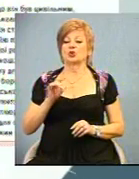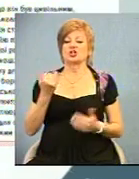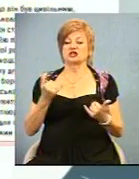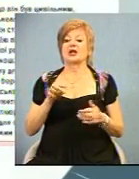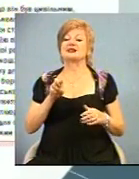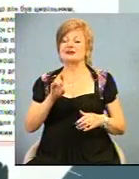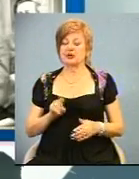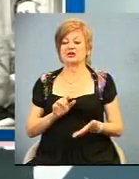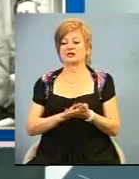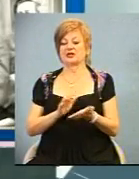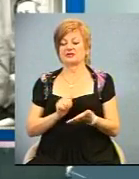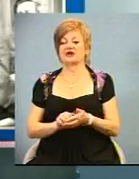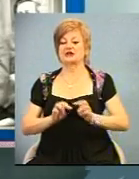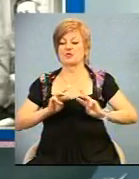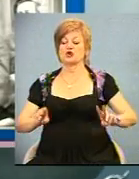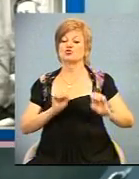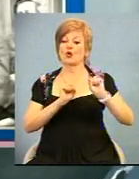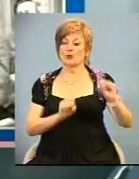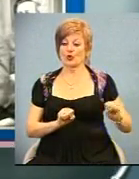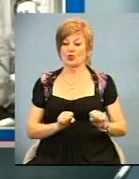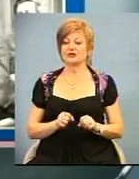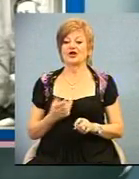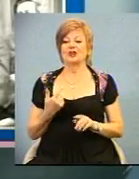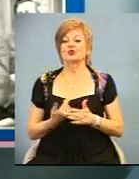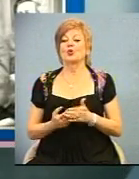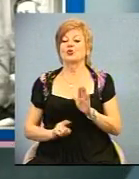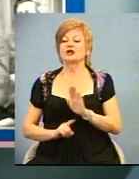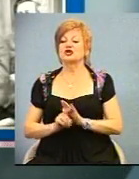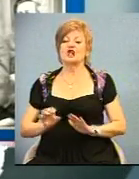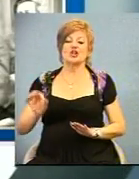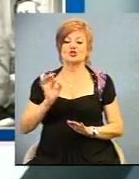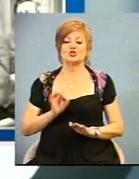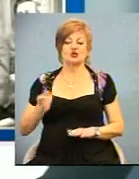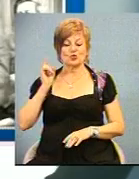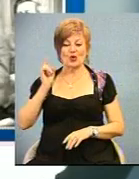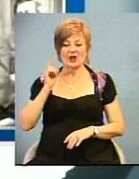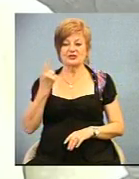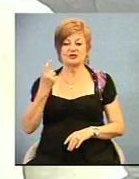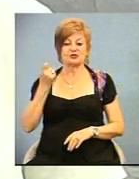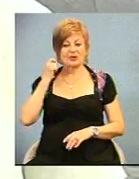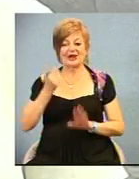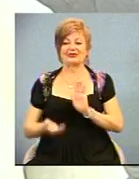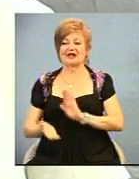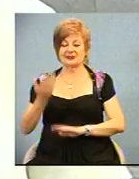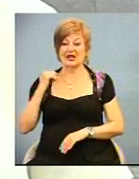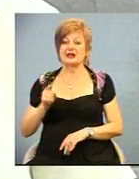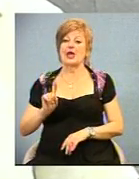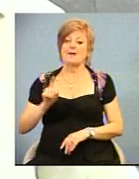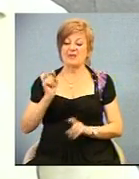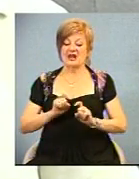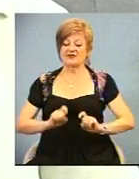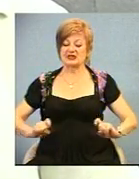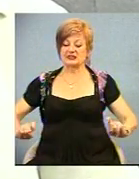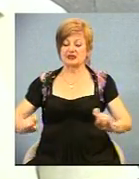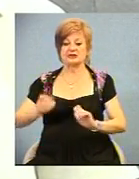міністром оборони. Щоправда, сучасні урядовці не починають з нуля, як це було 100 років тому. Перші засідання відбувалися от в